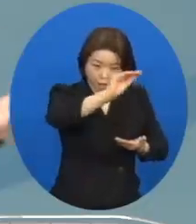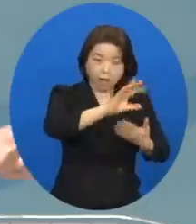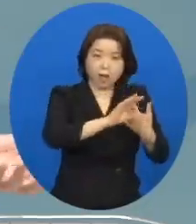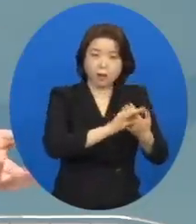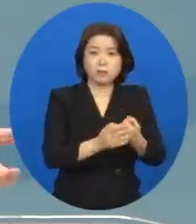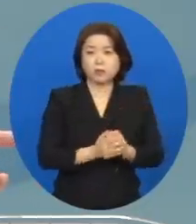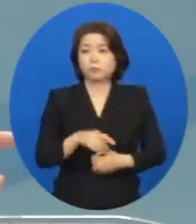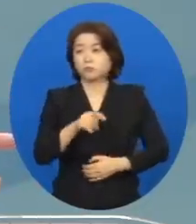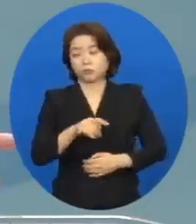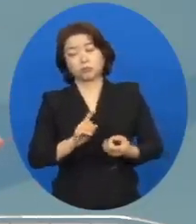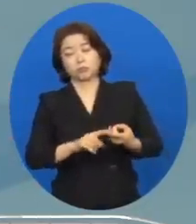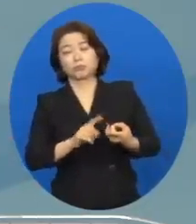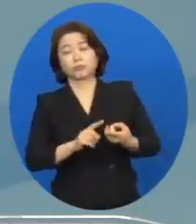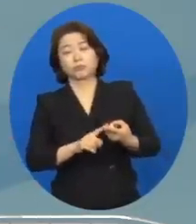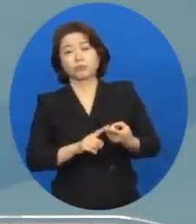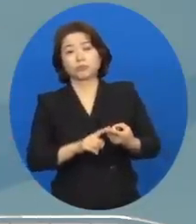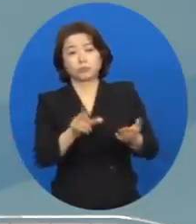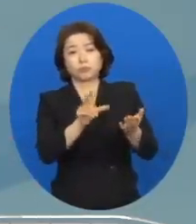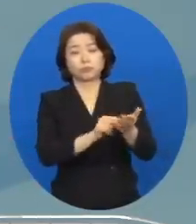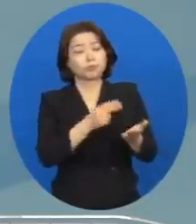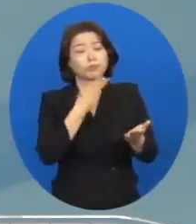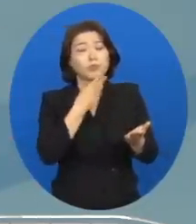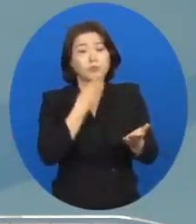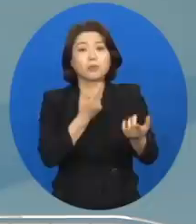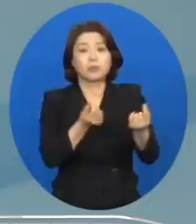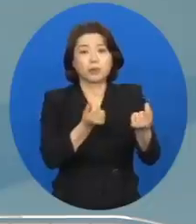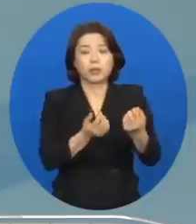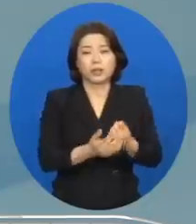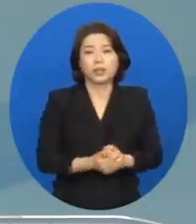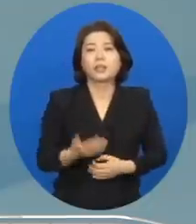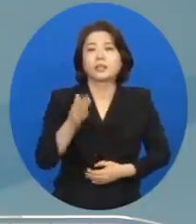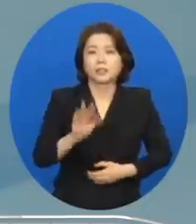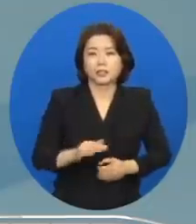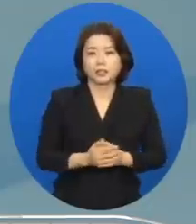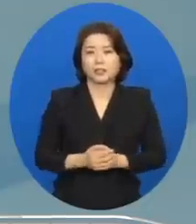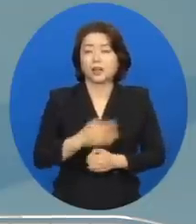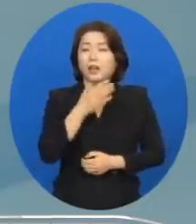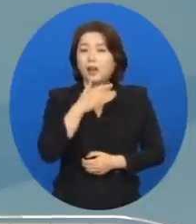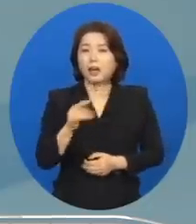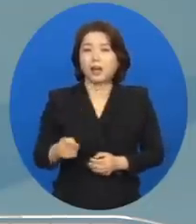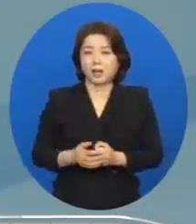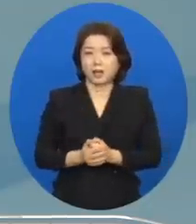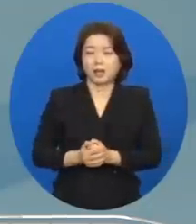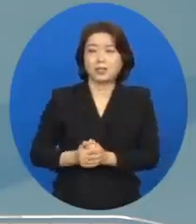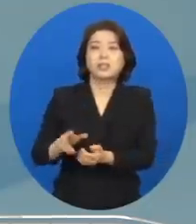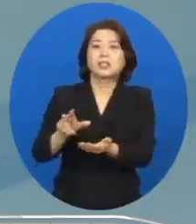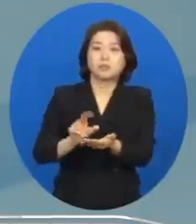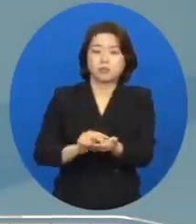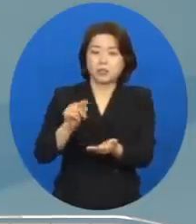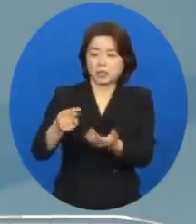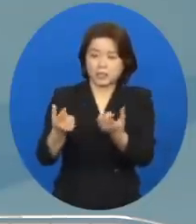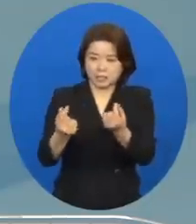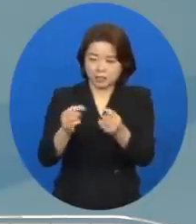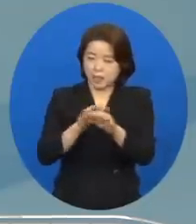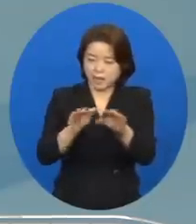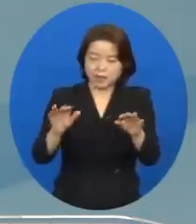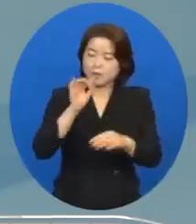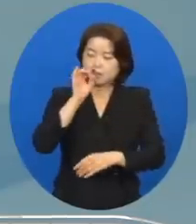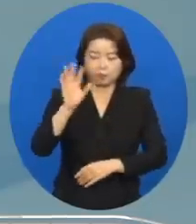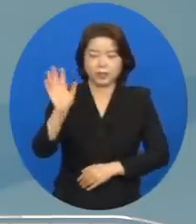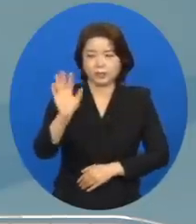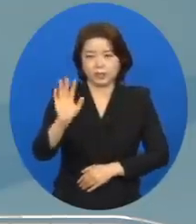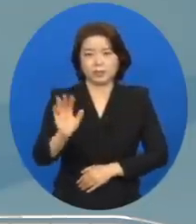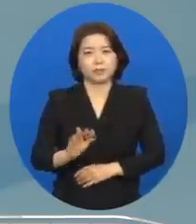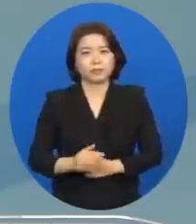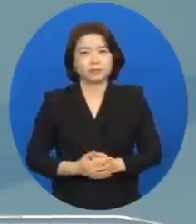뭐 그것으로도 뭐 문제가 될 건 없죠. 네. 아, 이 문제는 이렇게 해결해서는 안 되는